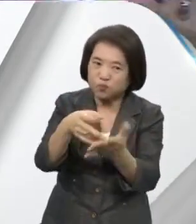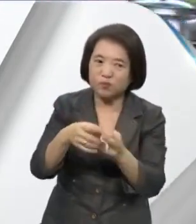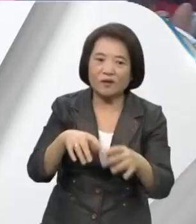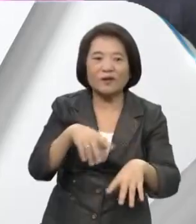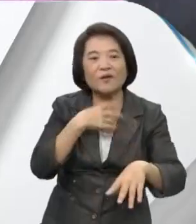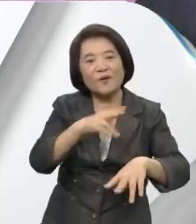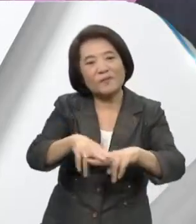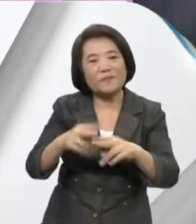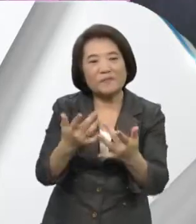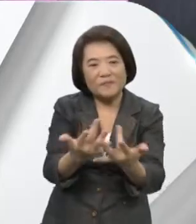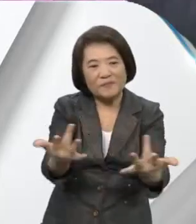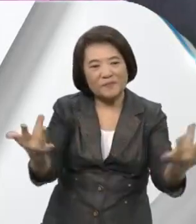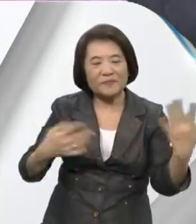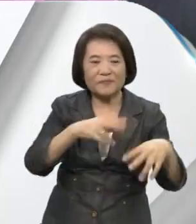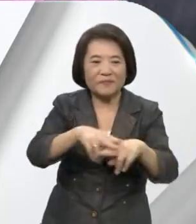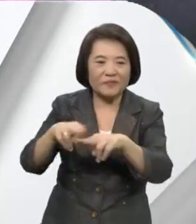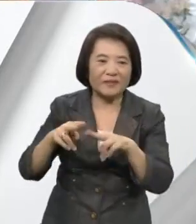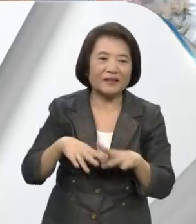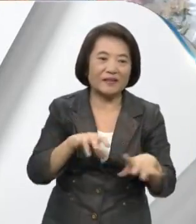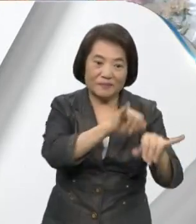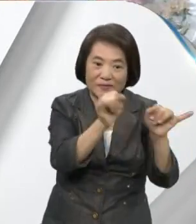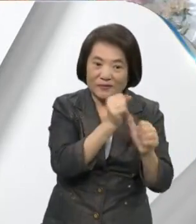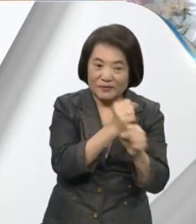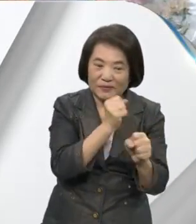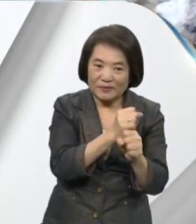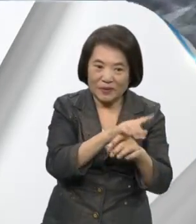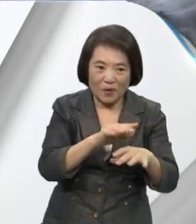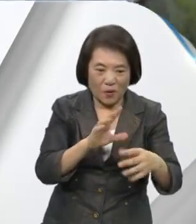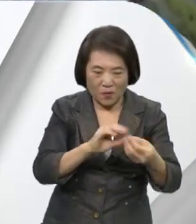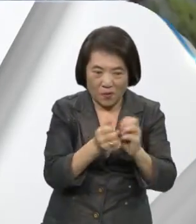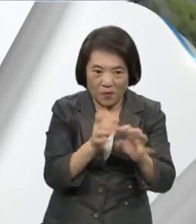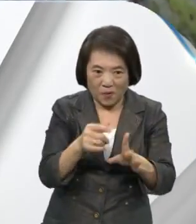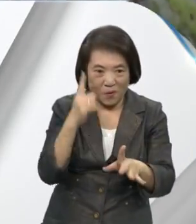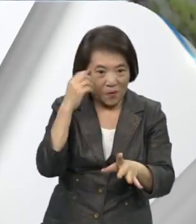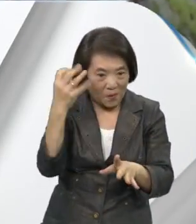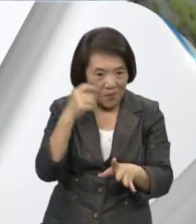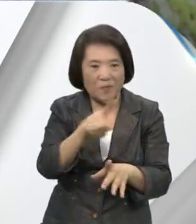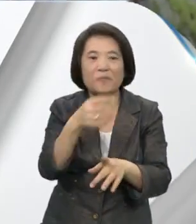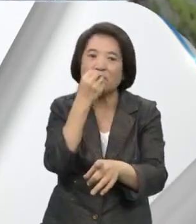筹备工作，识到富里亚美好生意老创意。下个新闻，下面法联报道。